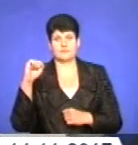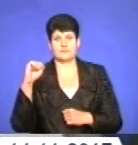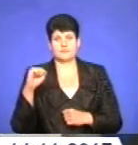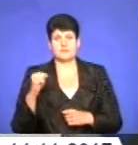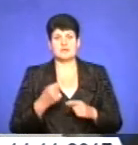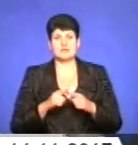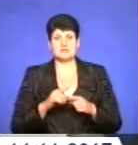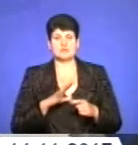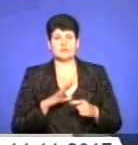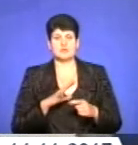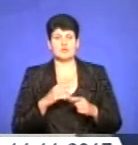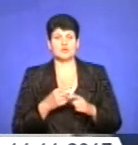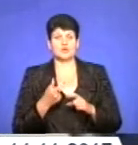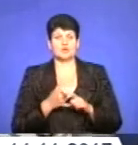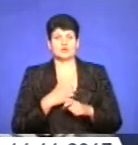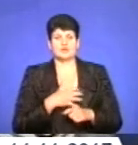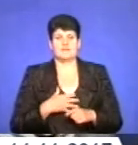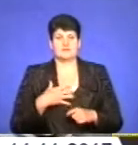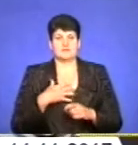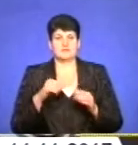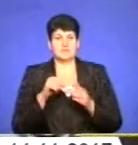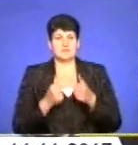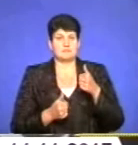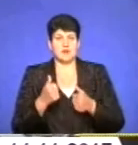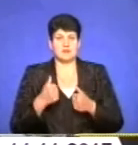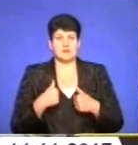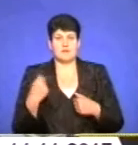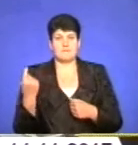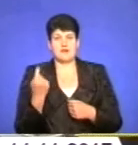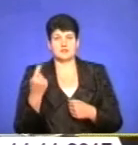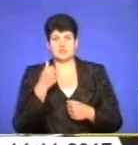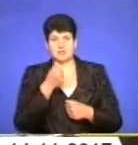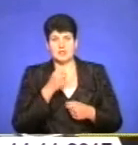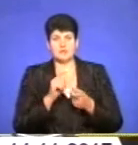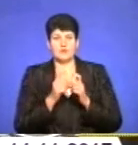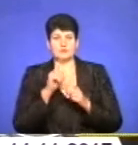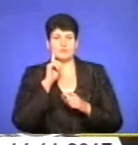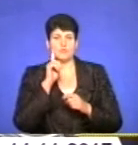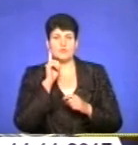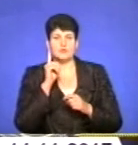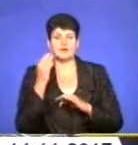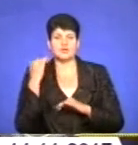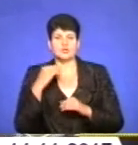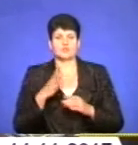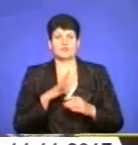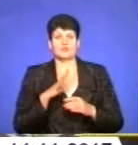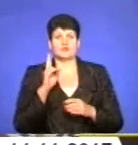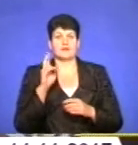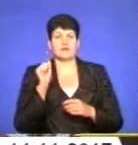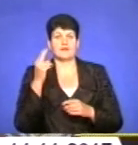це для мене були самі важні змагання, тому що це я перший рік боровся по молоді, до того я боровся по кадетах